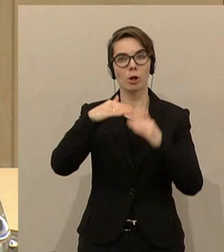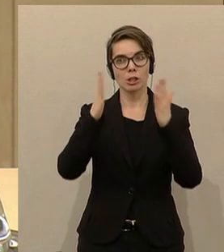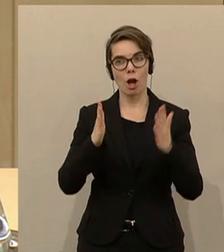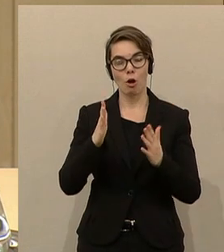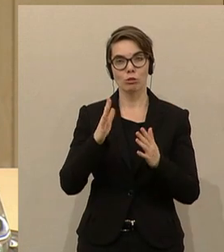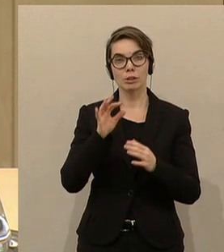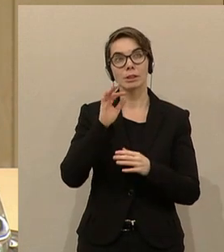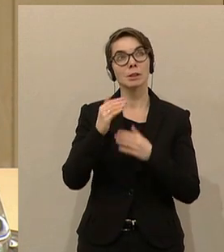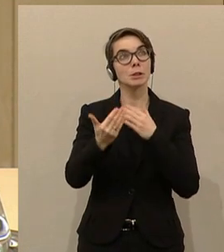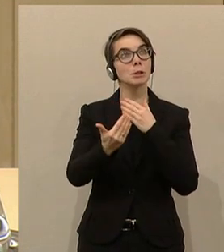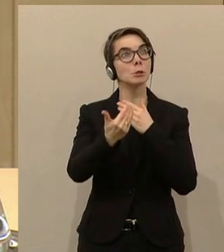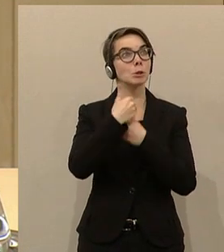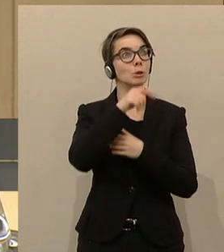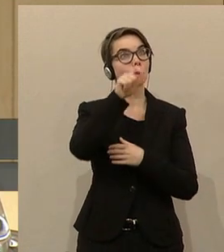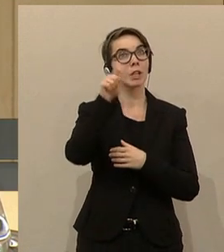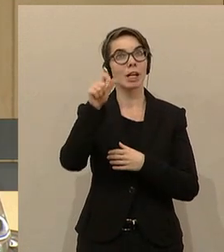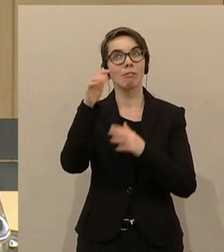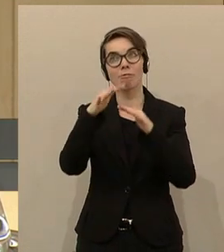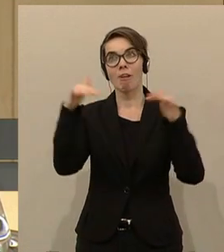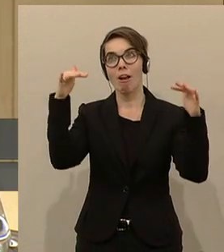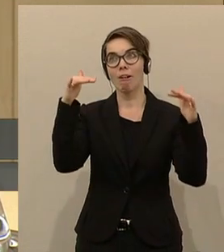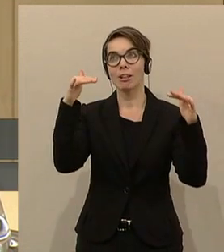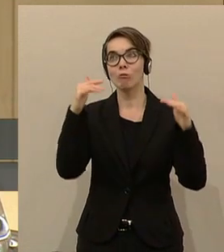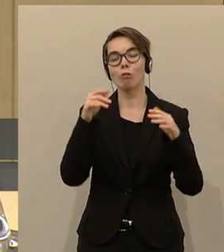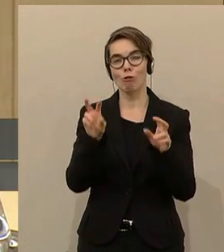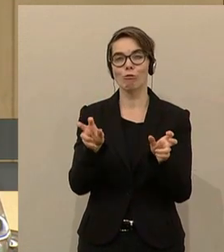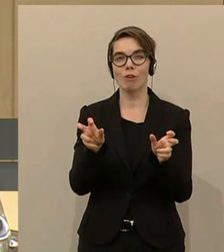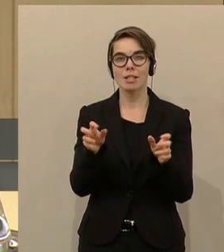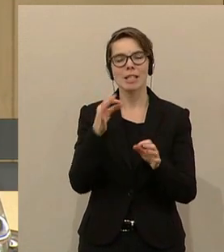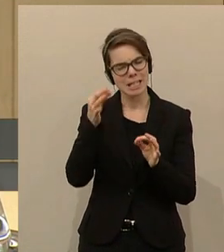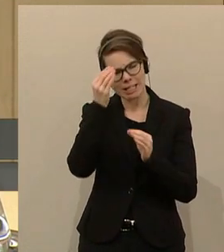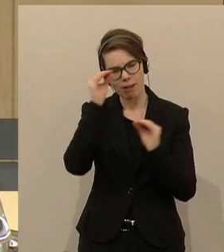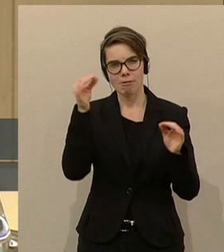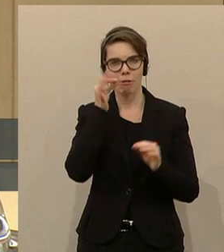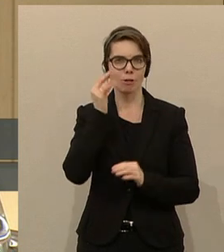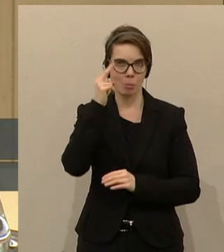liebe Besucherinnen auf der Galerie und vor dem Fernseher, sehr geehrte Damen und Herren,